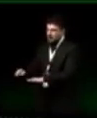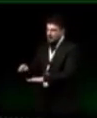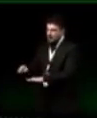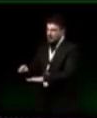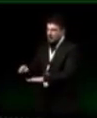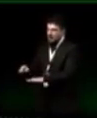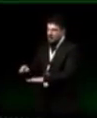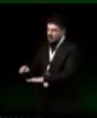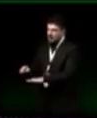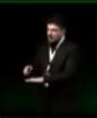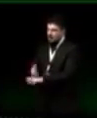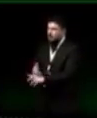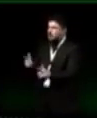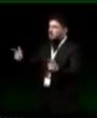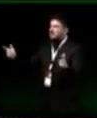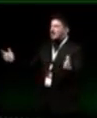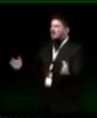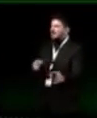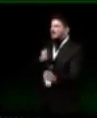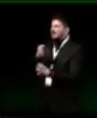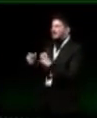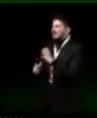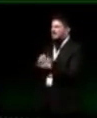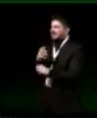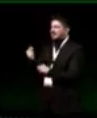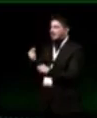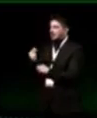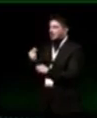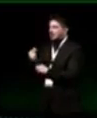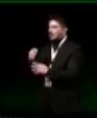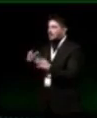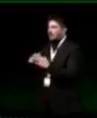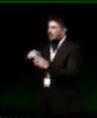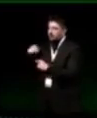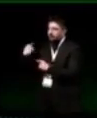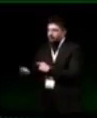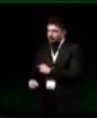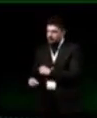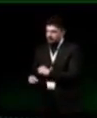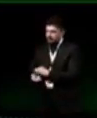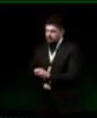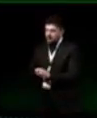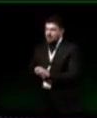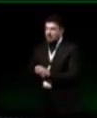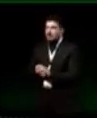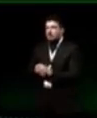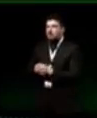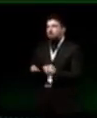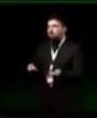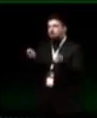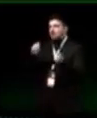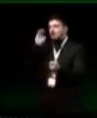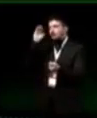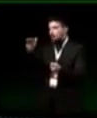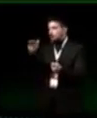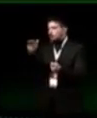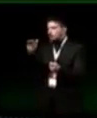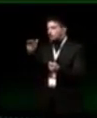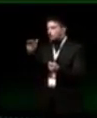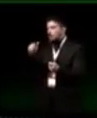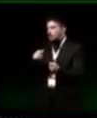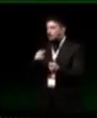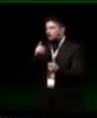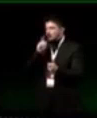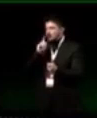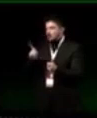la più grande crisi economica del dopoguerra. Se noi non diamo la precedenza al futuro, finisce come nel codice